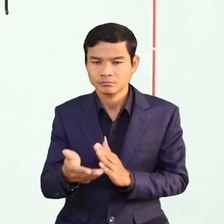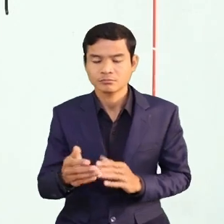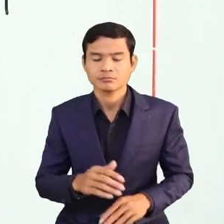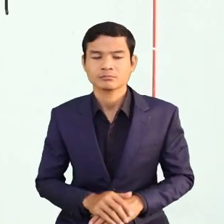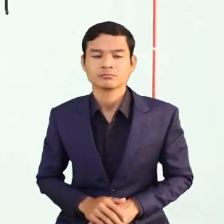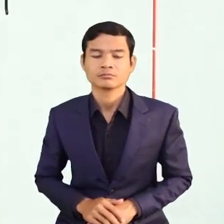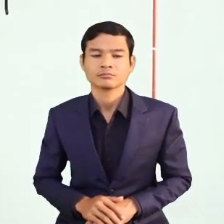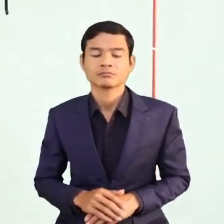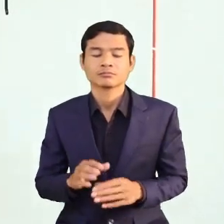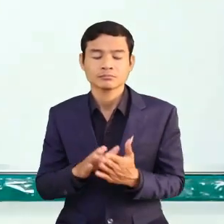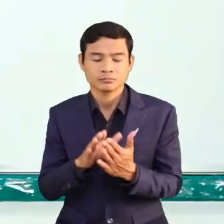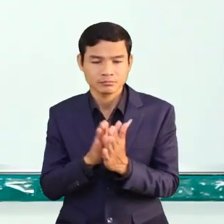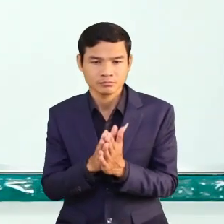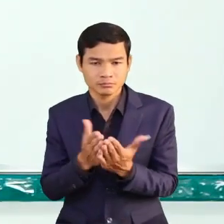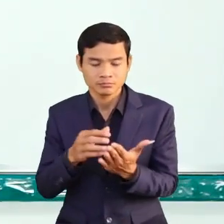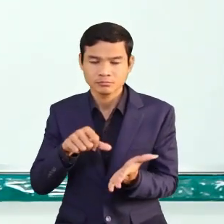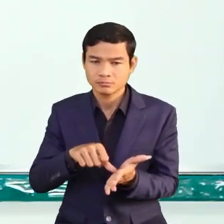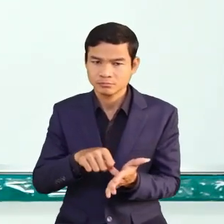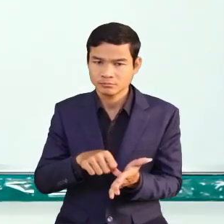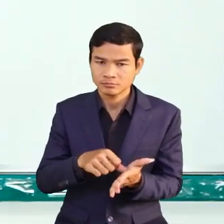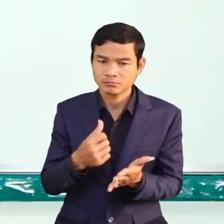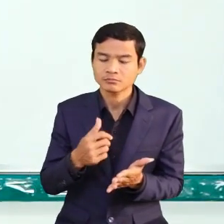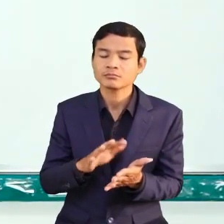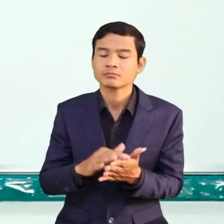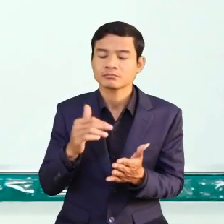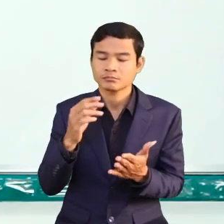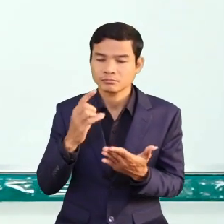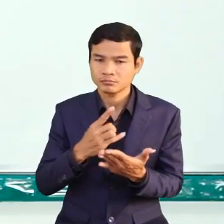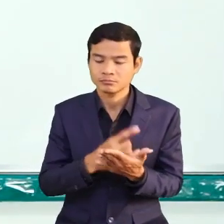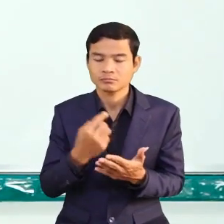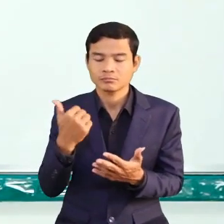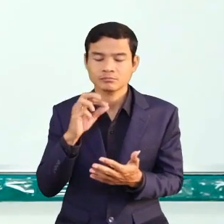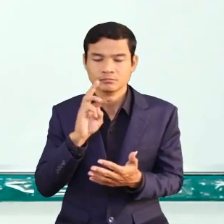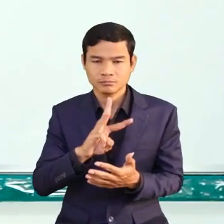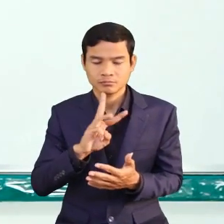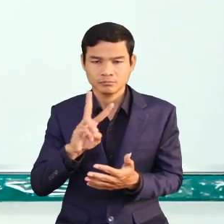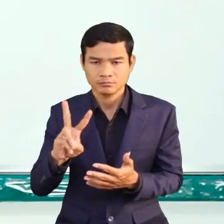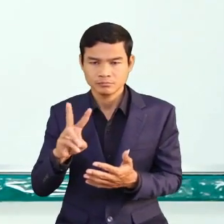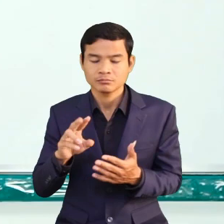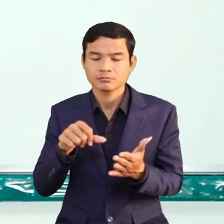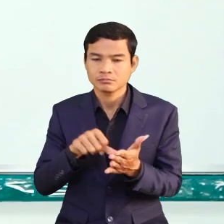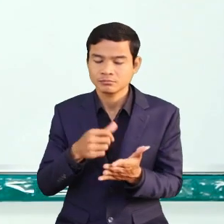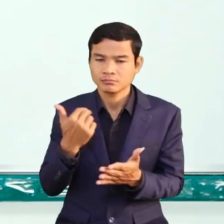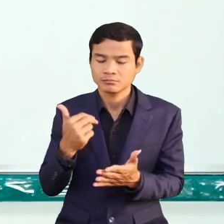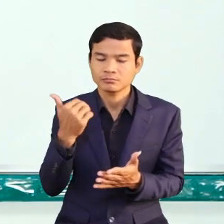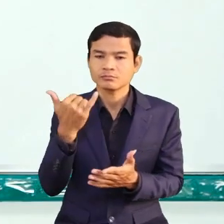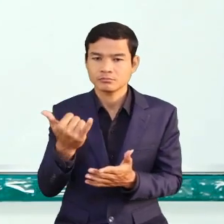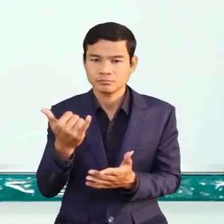ากไฮบาร์จากเนื้อเมรินตีสามสปีได้สัตว์นักนองตุ่มปอตีประมุ้ย